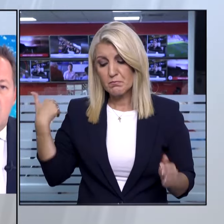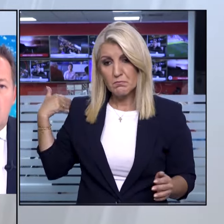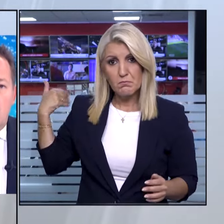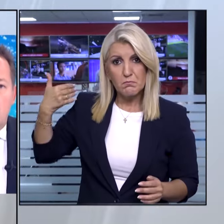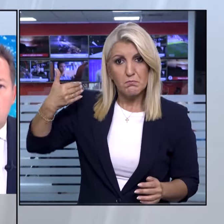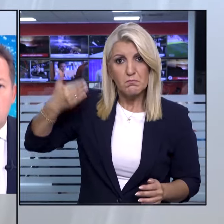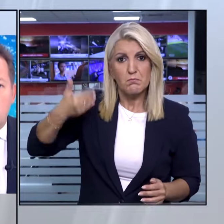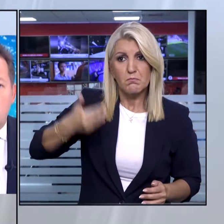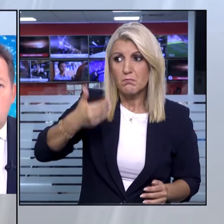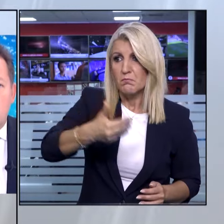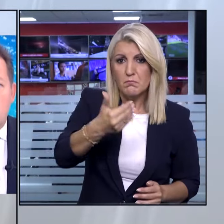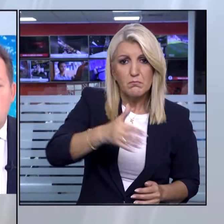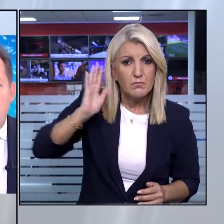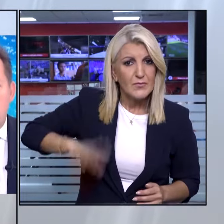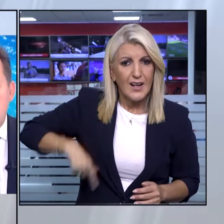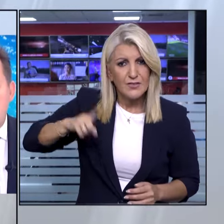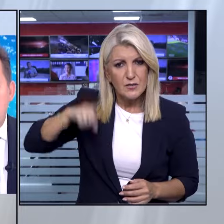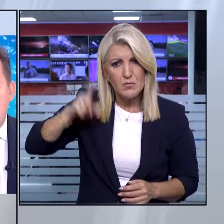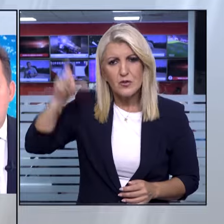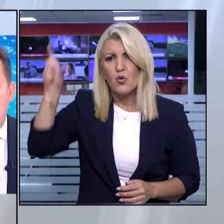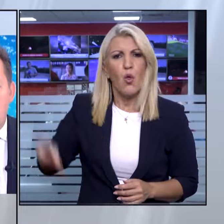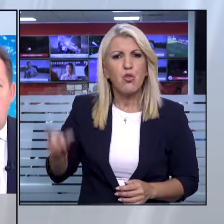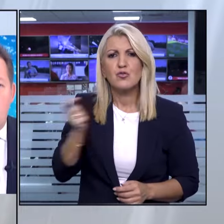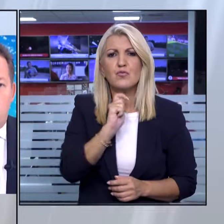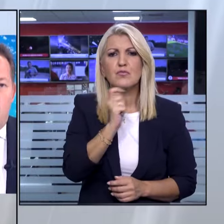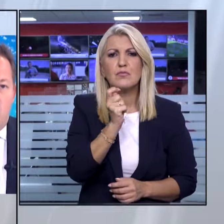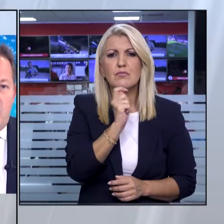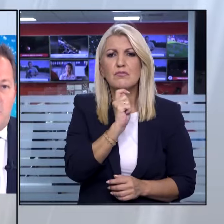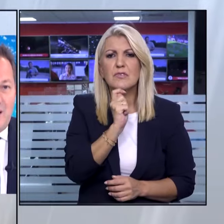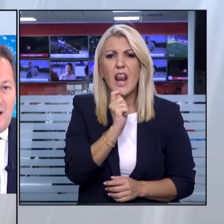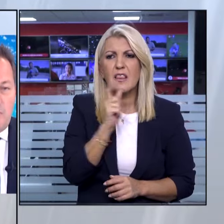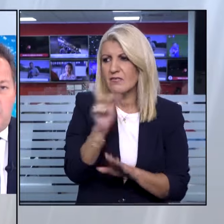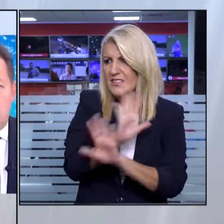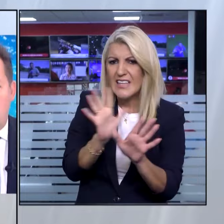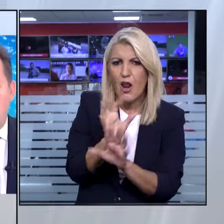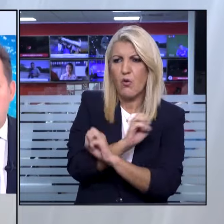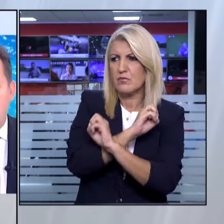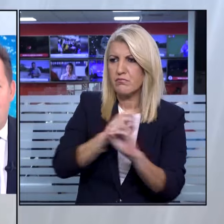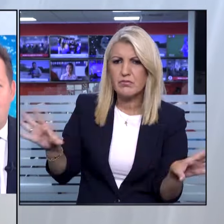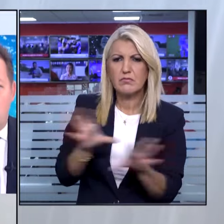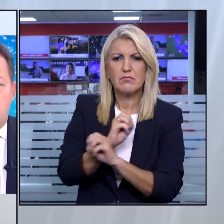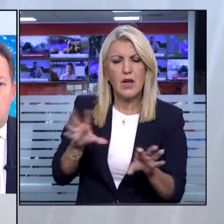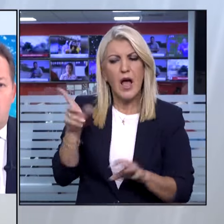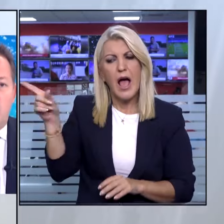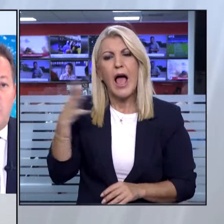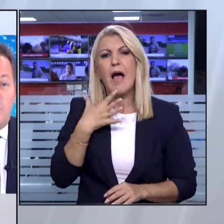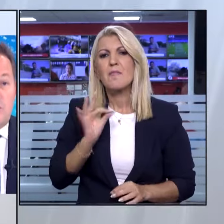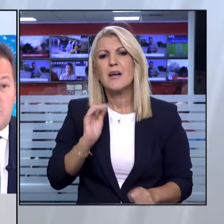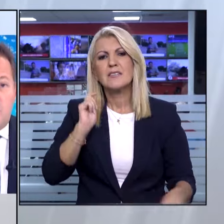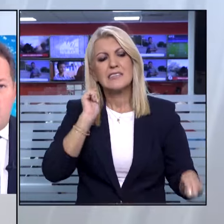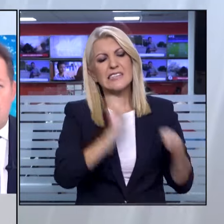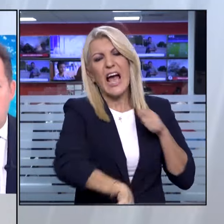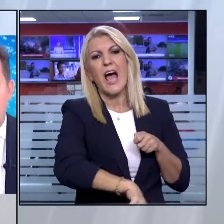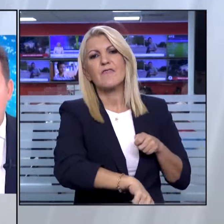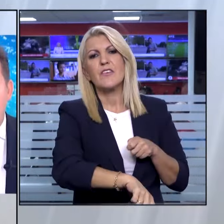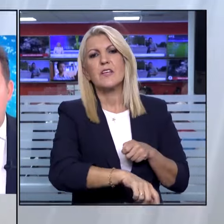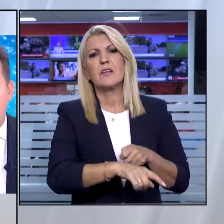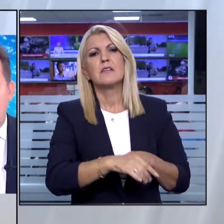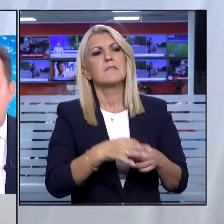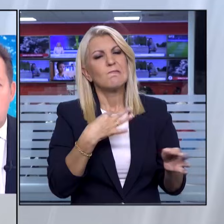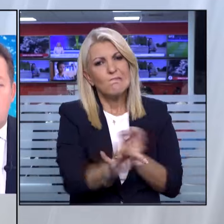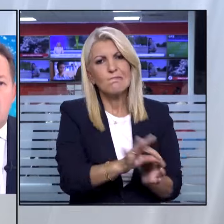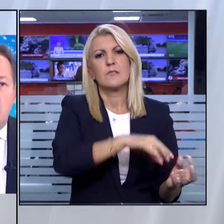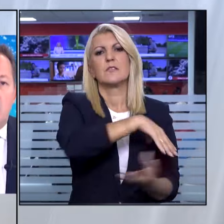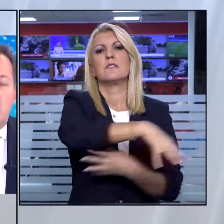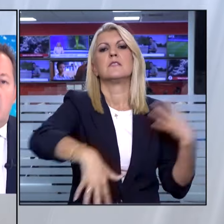ημέρες, νομίζω ότι ο Μάριος άφησε άλλα υπονοούμενα πέρα από τα πολιτικά θέματα, τα οποία μπορεί οποιοδήποτε από εμάς να ηγείρει